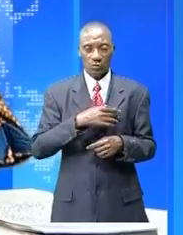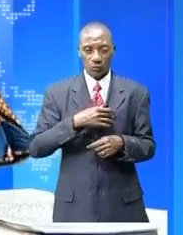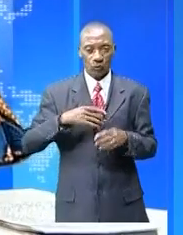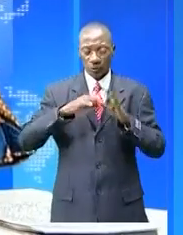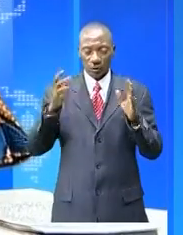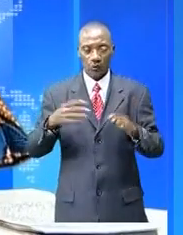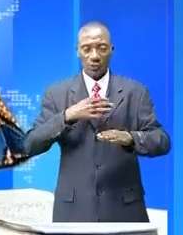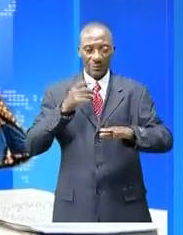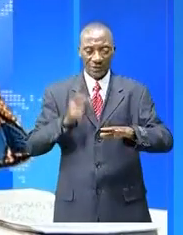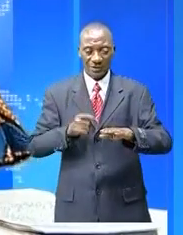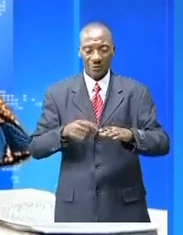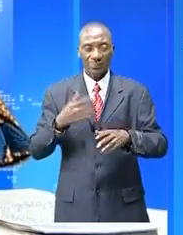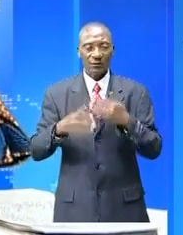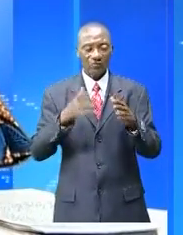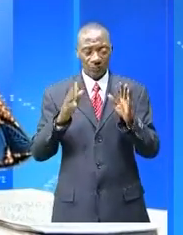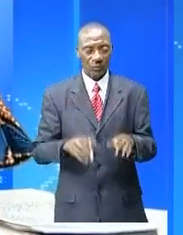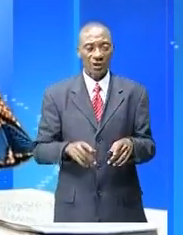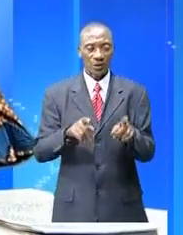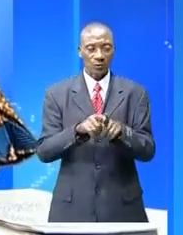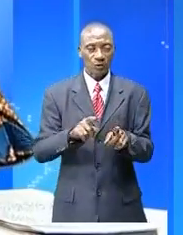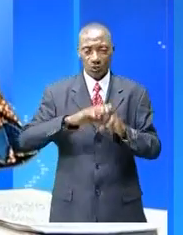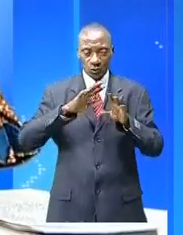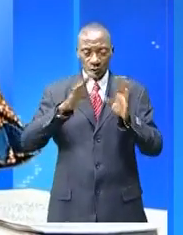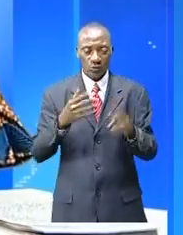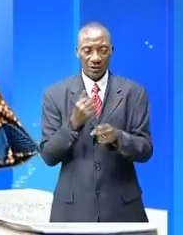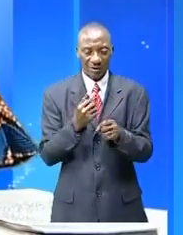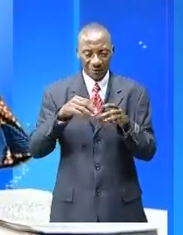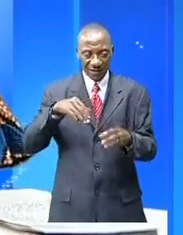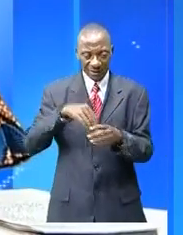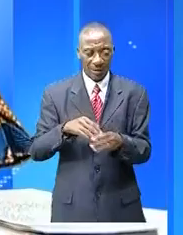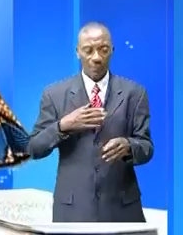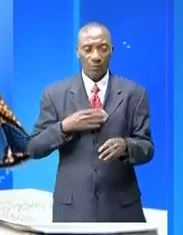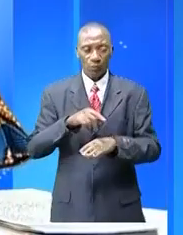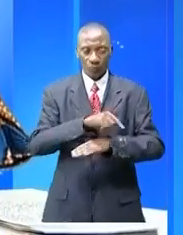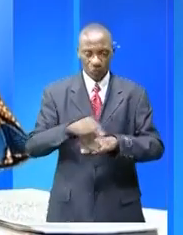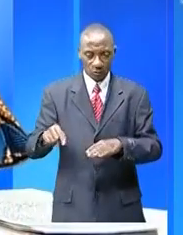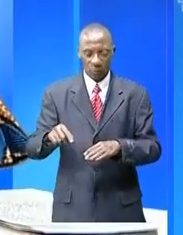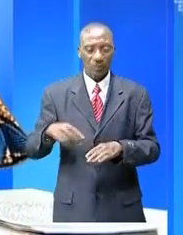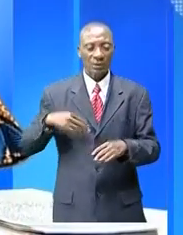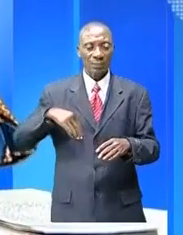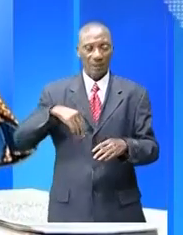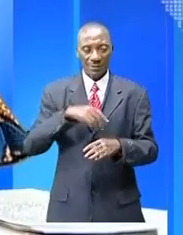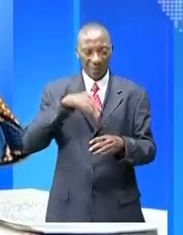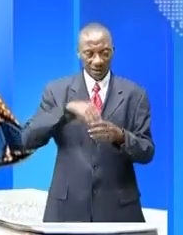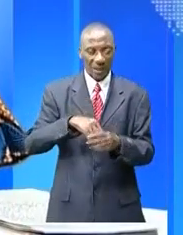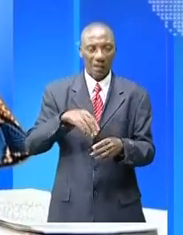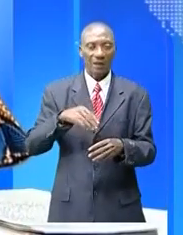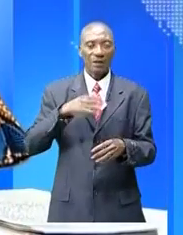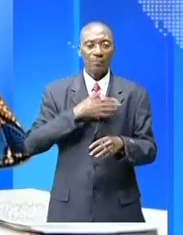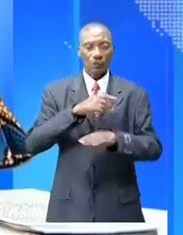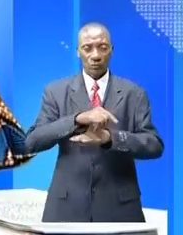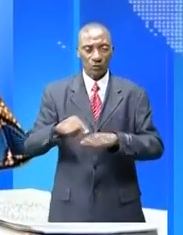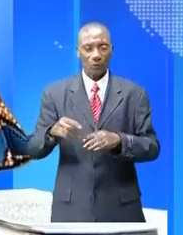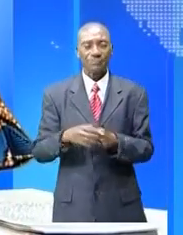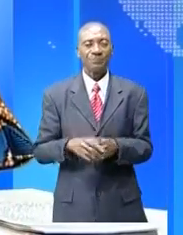magistrats, des fonctionnaires et agents de mon office, ainsi que des membres de mon cabinet, j'ai l'insigne honneur de vous présenter